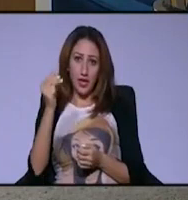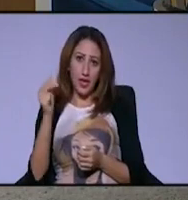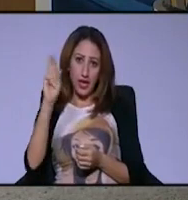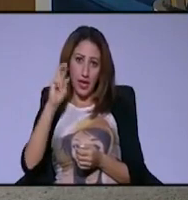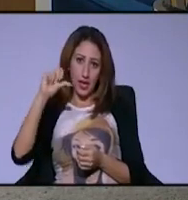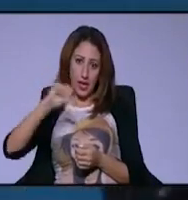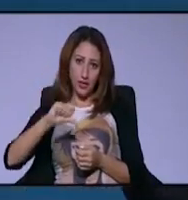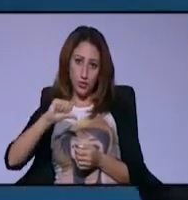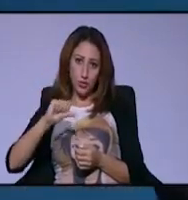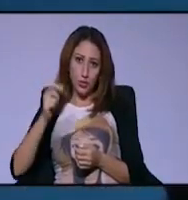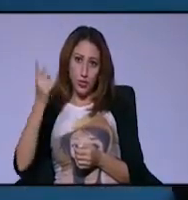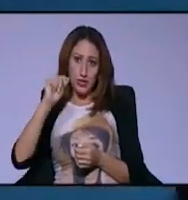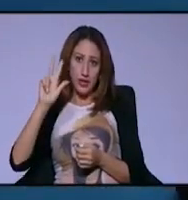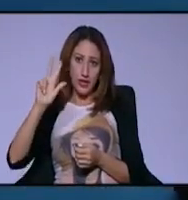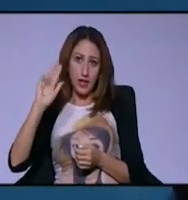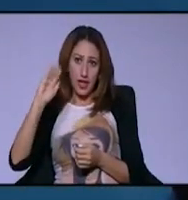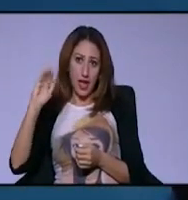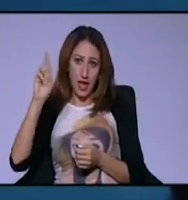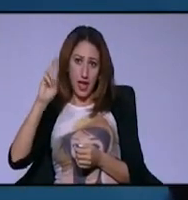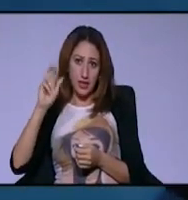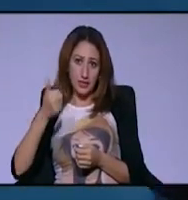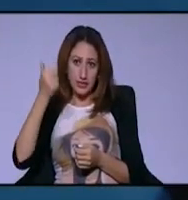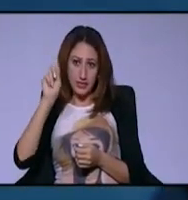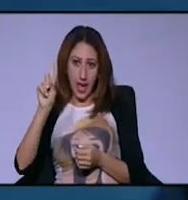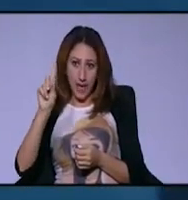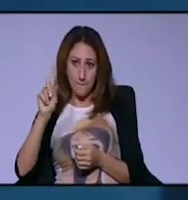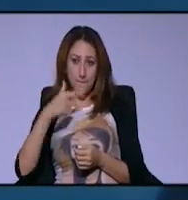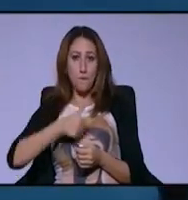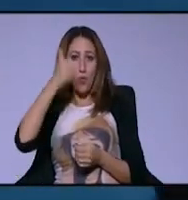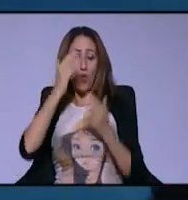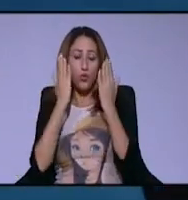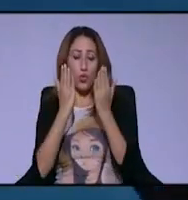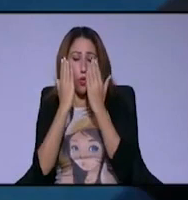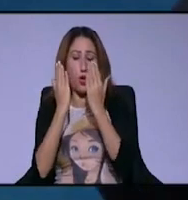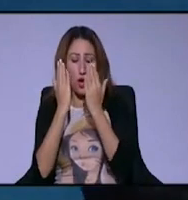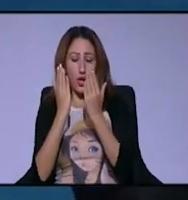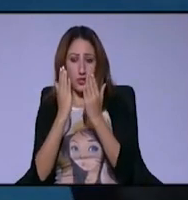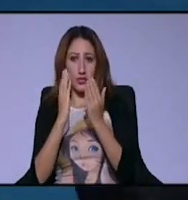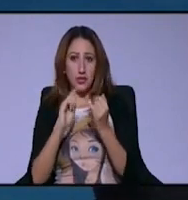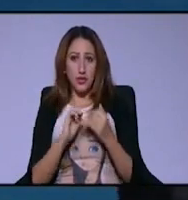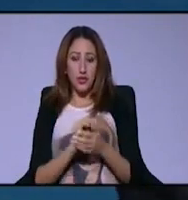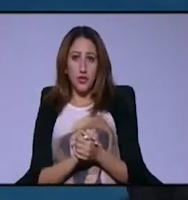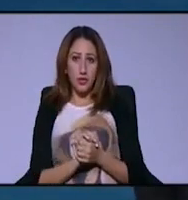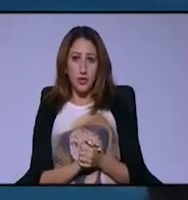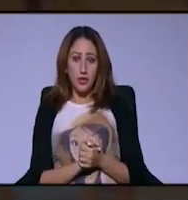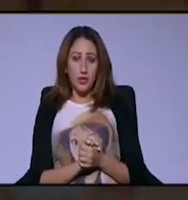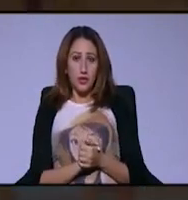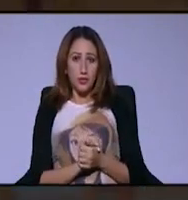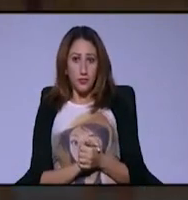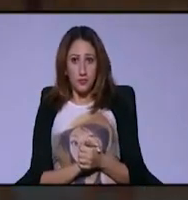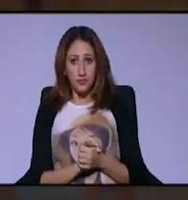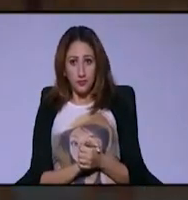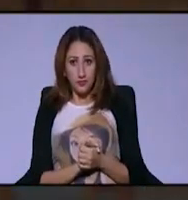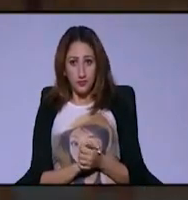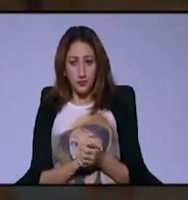فيه إجابة، وفي هذا المسجد الذي وقع فيه الدعاء بثلاث مطالب استجيبت. مسجد الفتح، في كمان مسجد